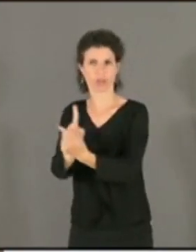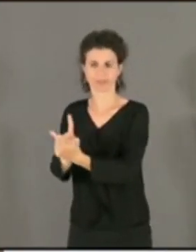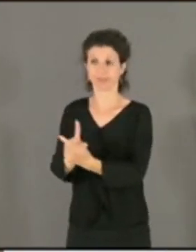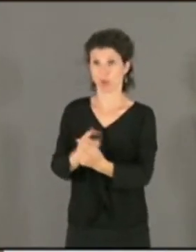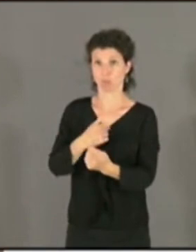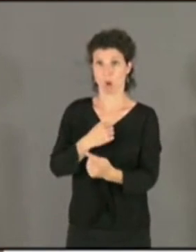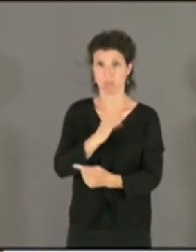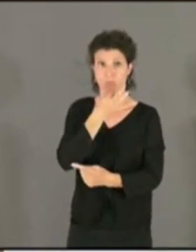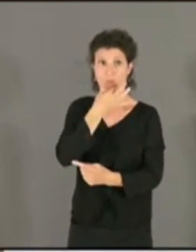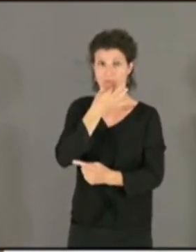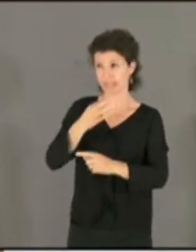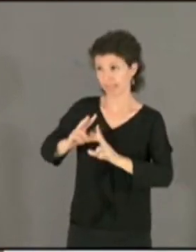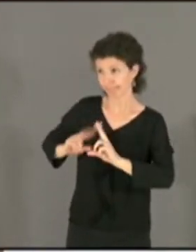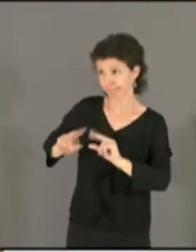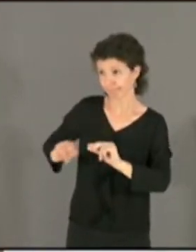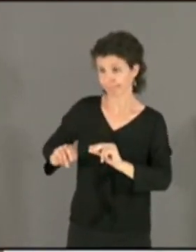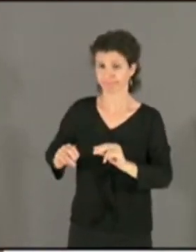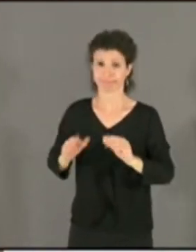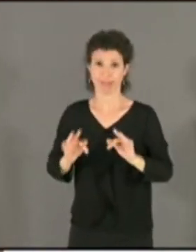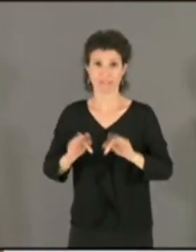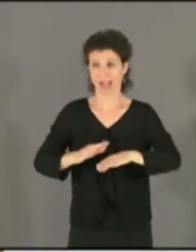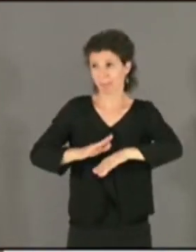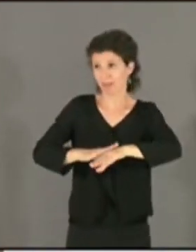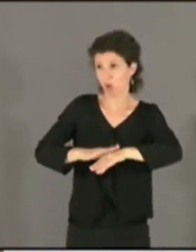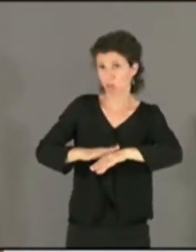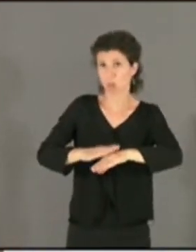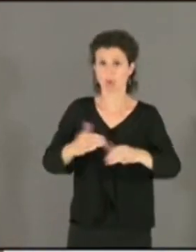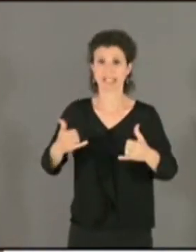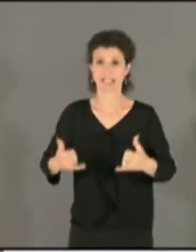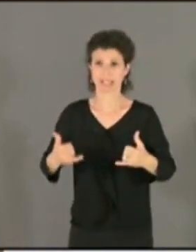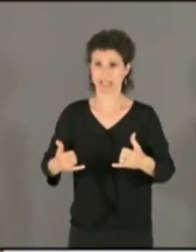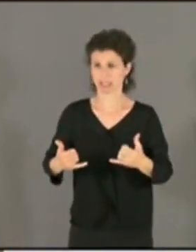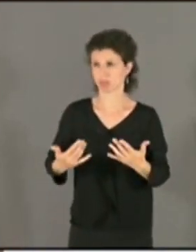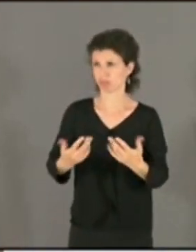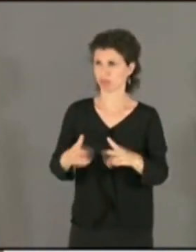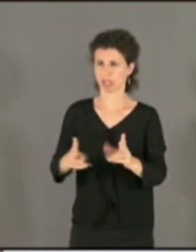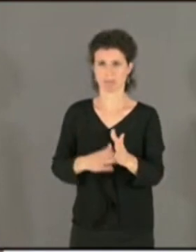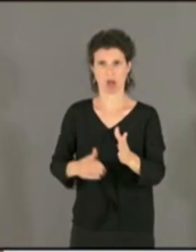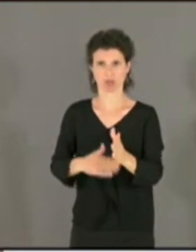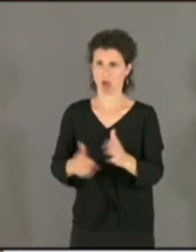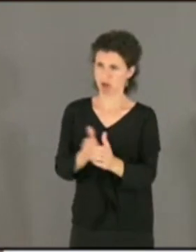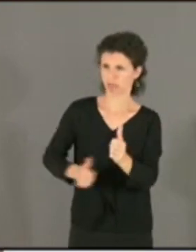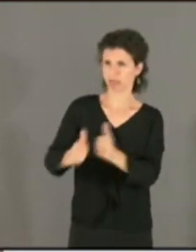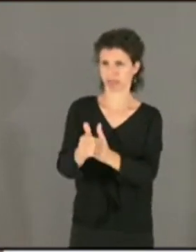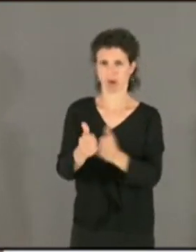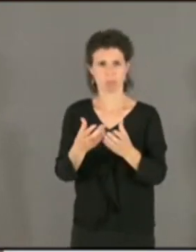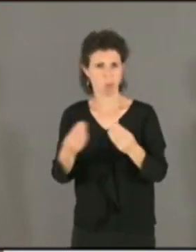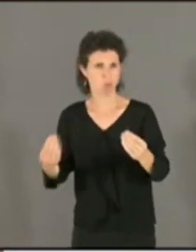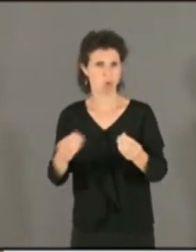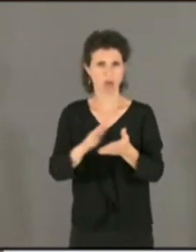lui faire savoir qu'en matière de prévention, la ville de Marseille était en avance, qu'il y avait bon nombre d'associations dans cette